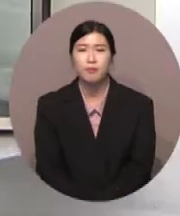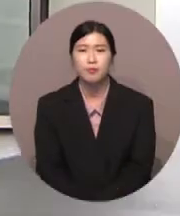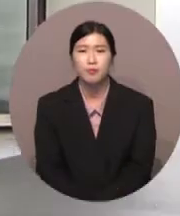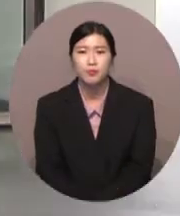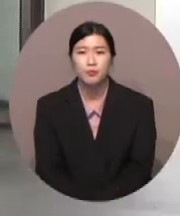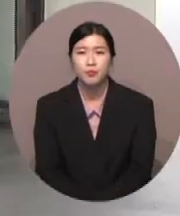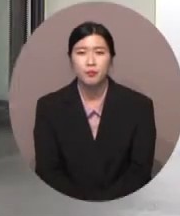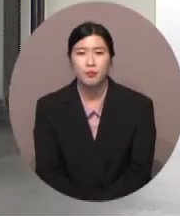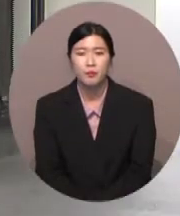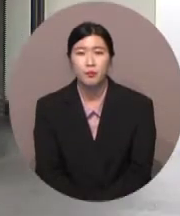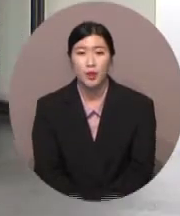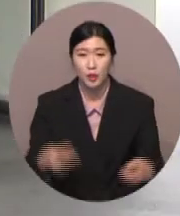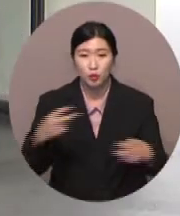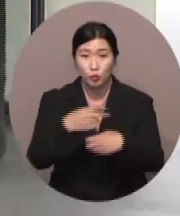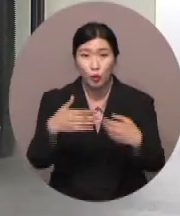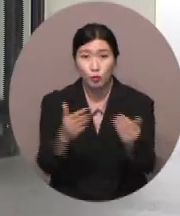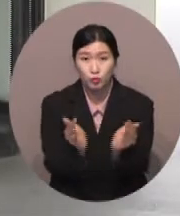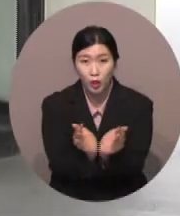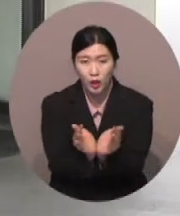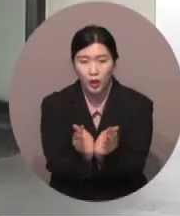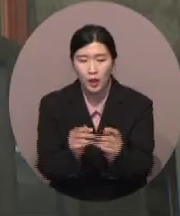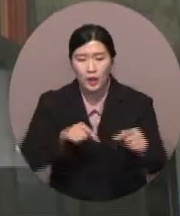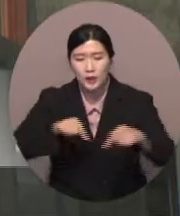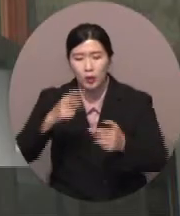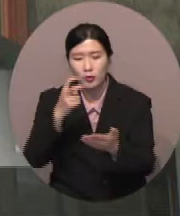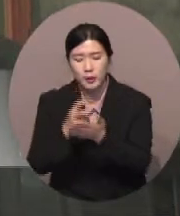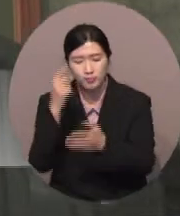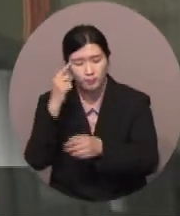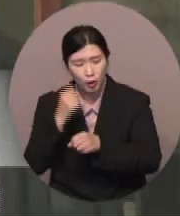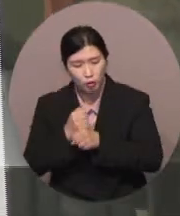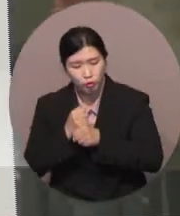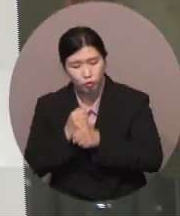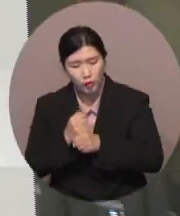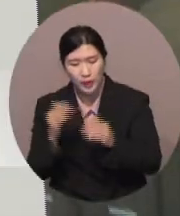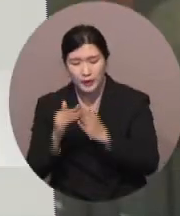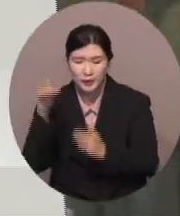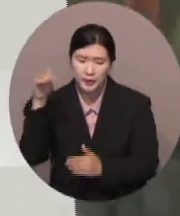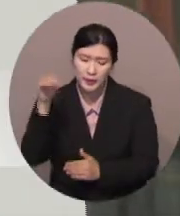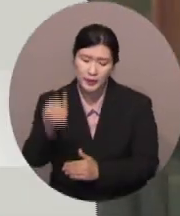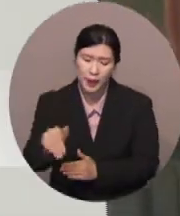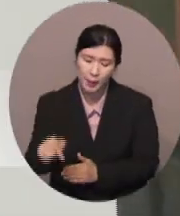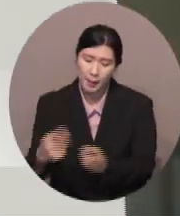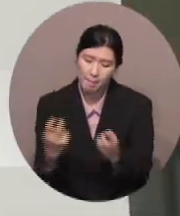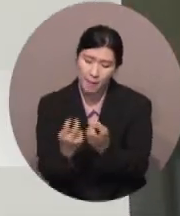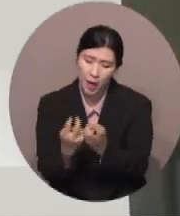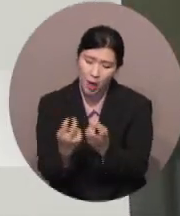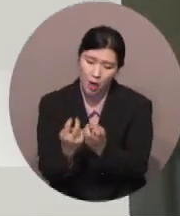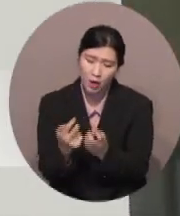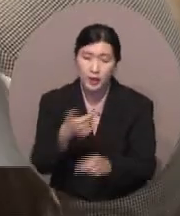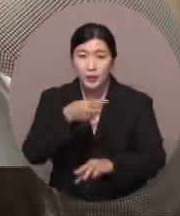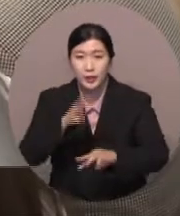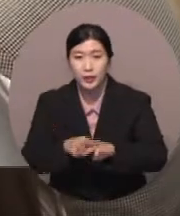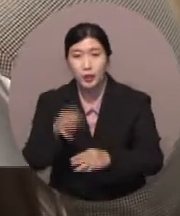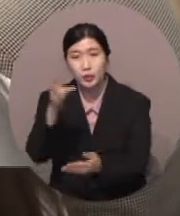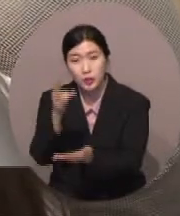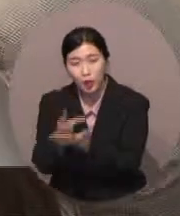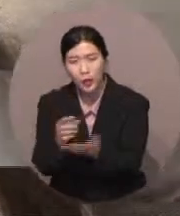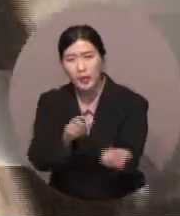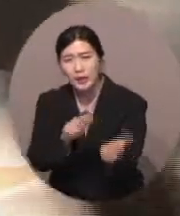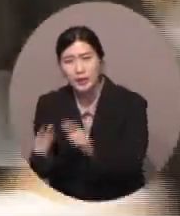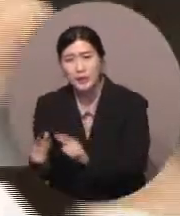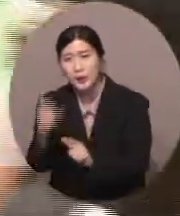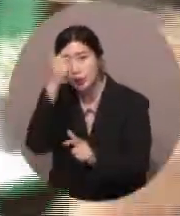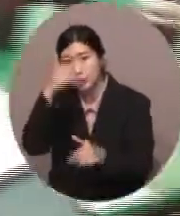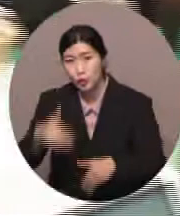있습니다. 국토교통부는 주거정책심의위원회를 열고 급격한 집값 하락을 막기 위해 대전과 천안, 논산, 공주 등 충남